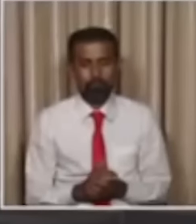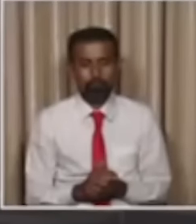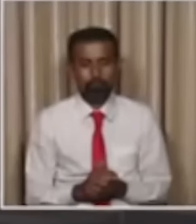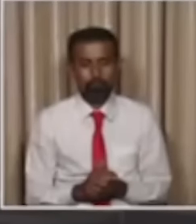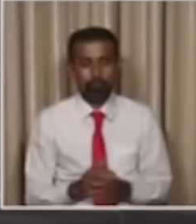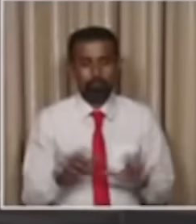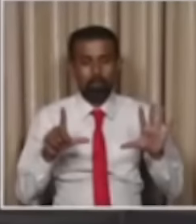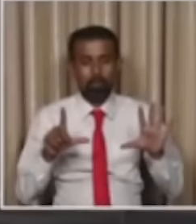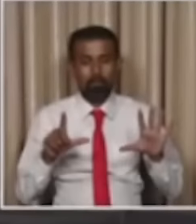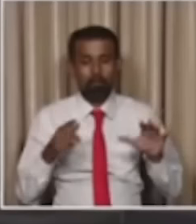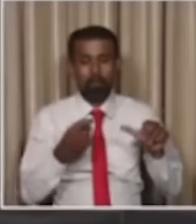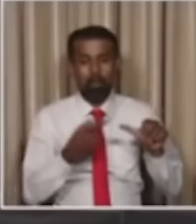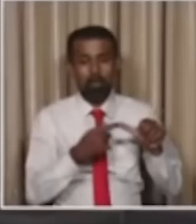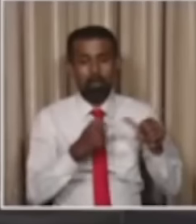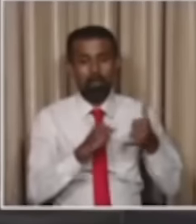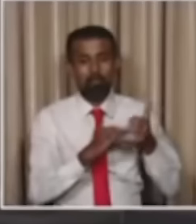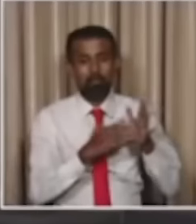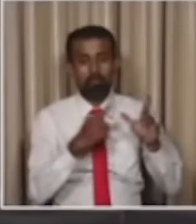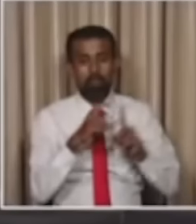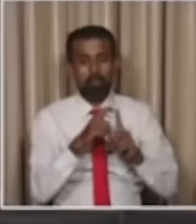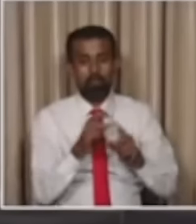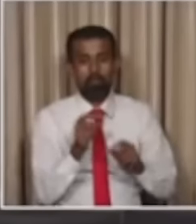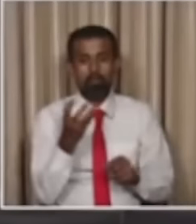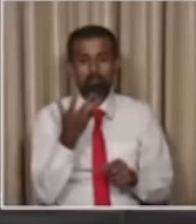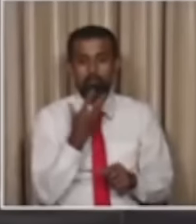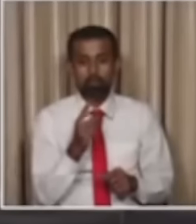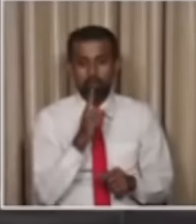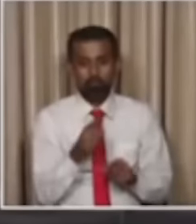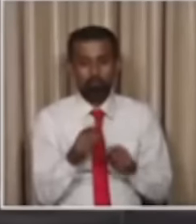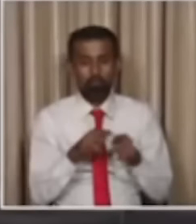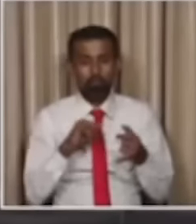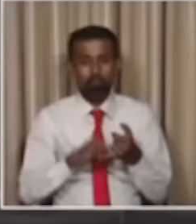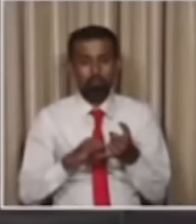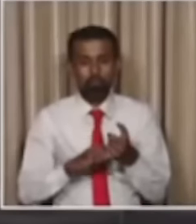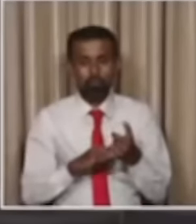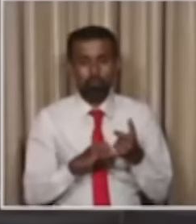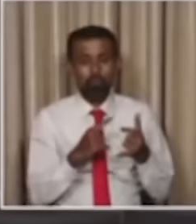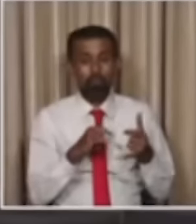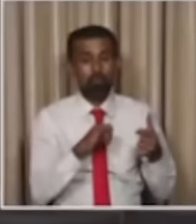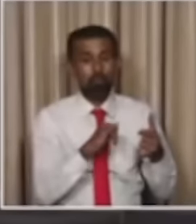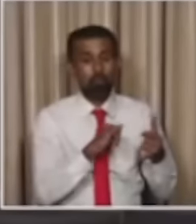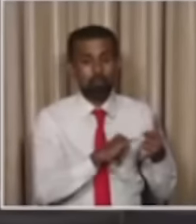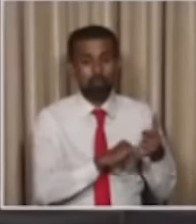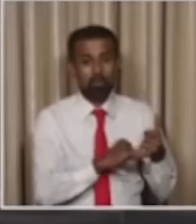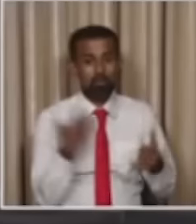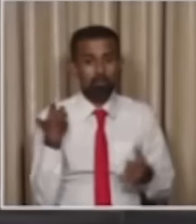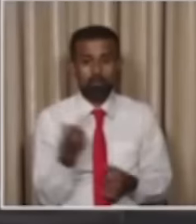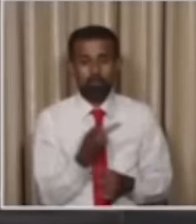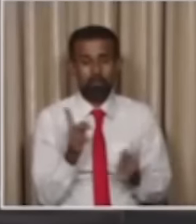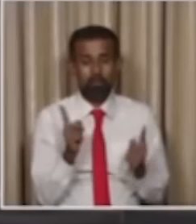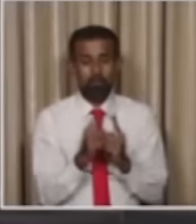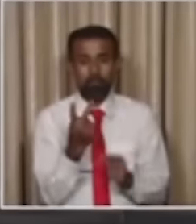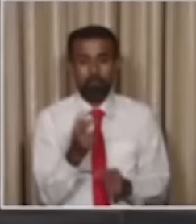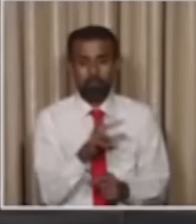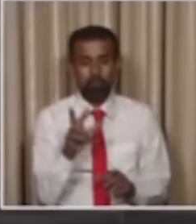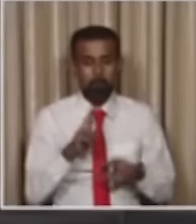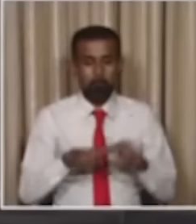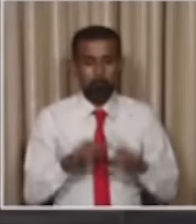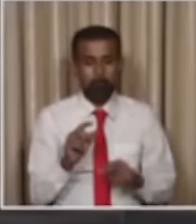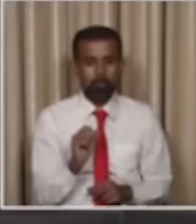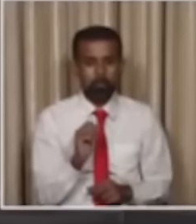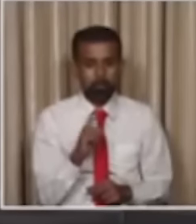7. අසාද් මෞලානා ප්‍රකාශ කරලා තිබෙන ආකාරයට සුරේෂ් සලේ සහ සහරාන් අතර හමුවත් 2018 පෙබරවාරි මාස